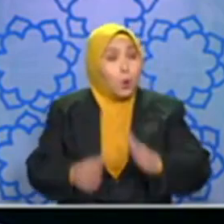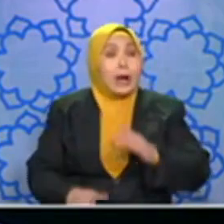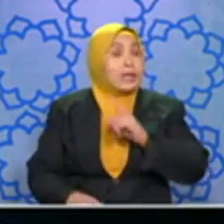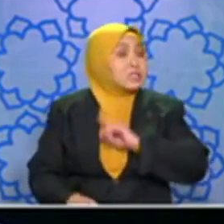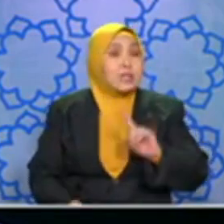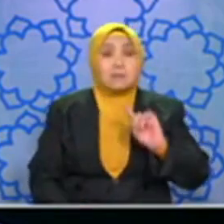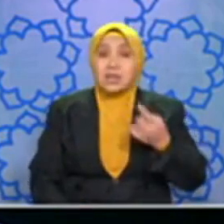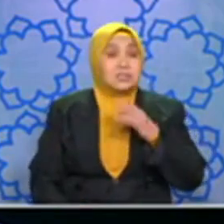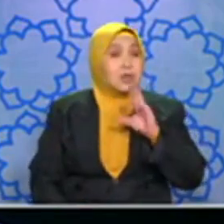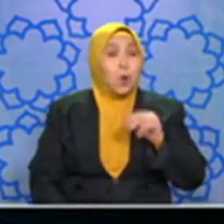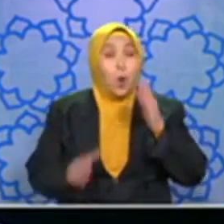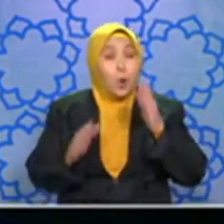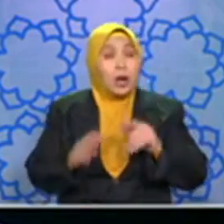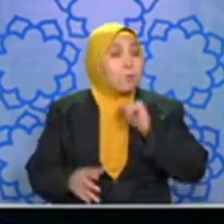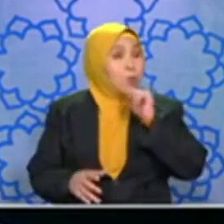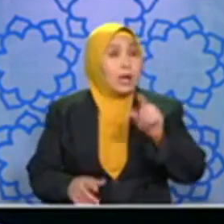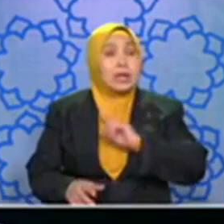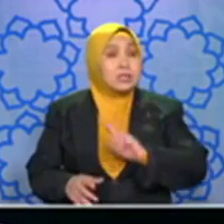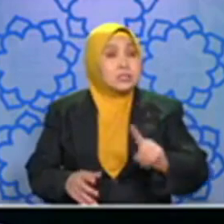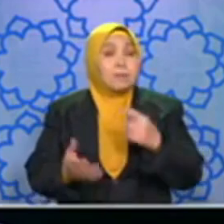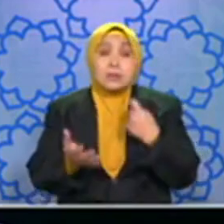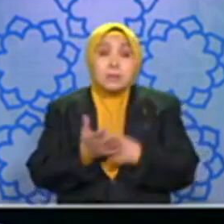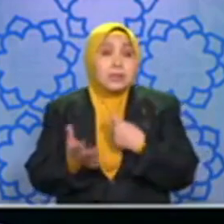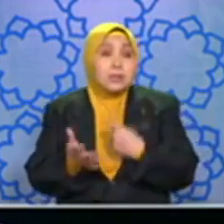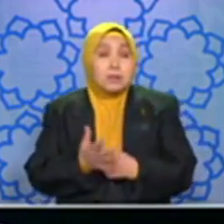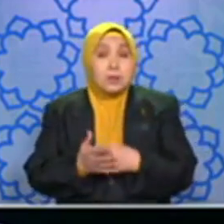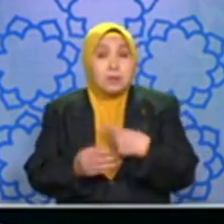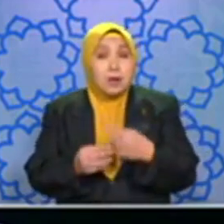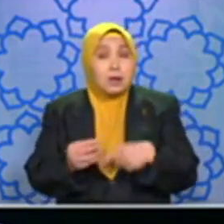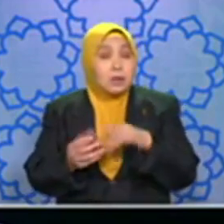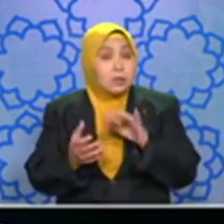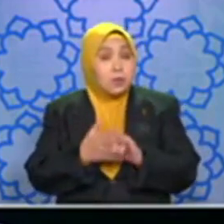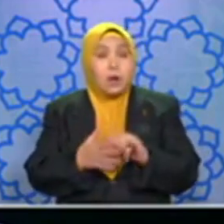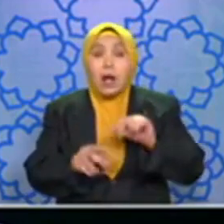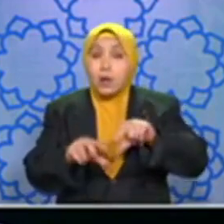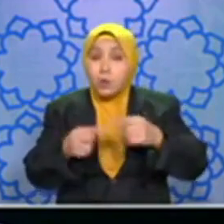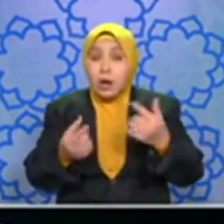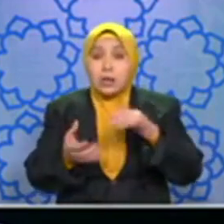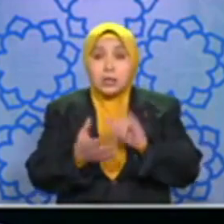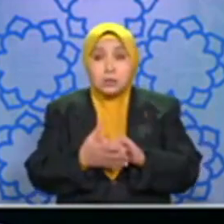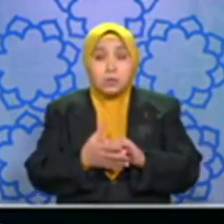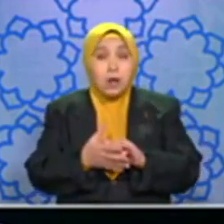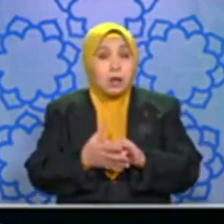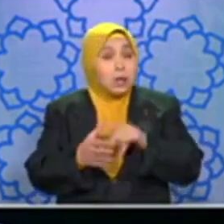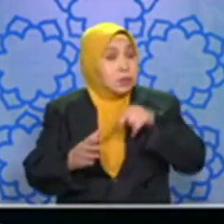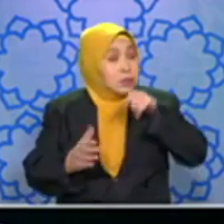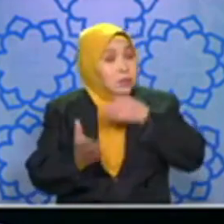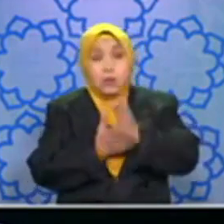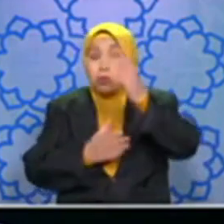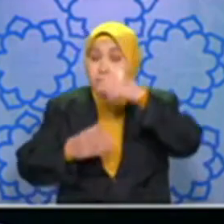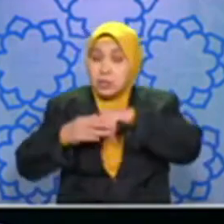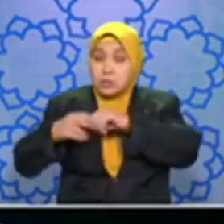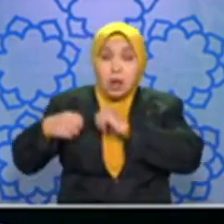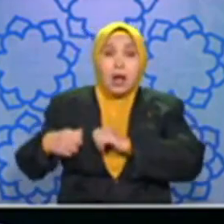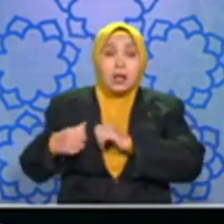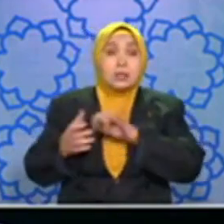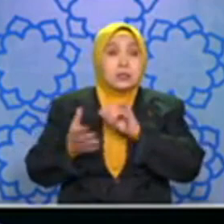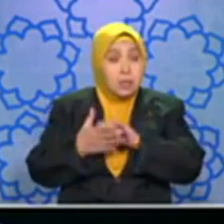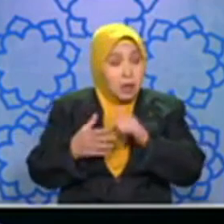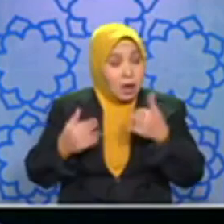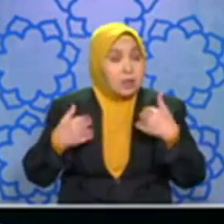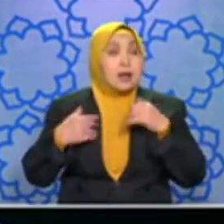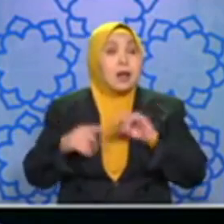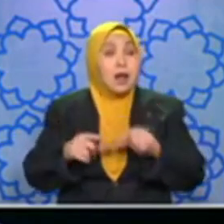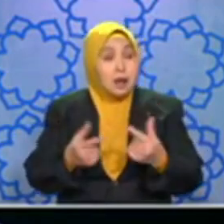pun bila dengar, tiba-tiba sahaja benda itu akan apa, Al-Quran itu saatnya akan zas masuk. Ini bukan peranan manusia, ini